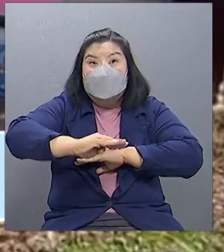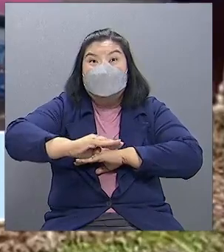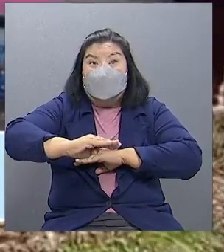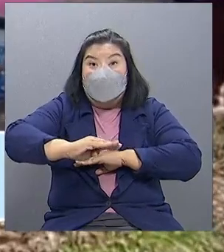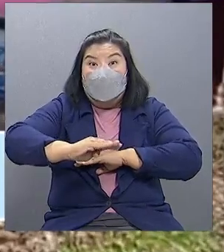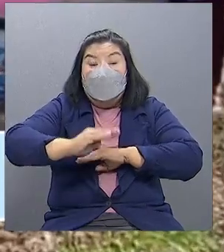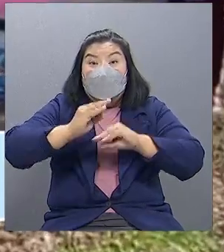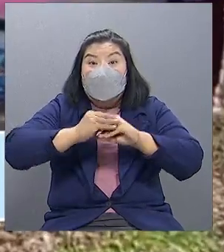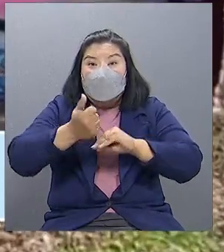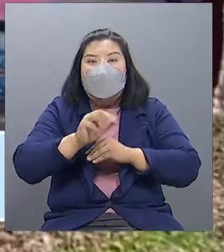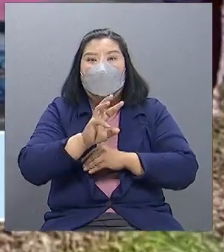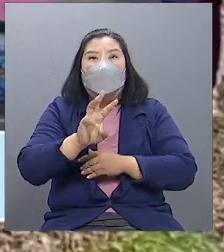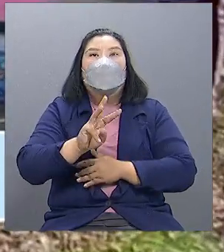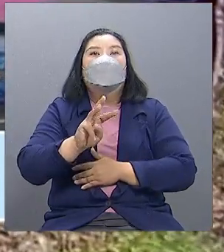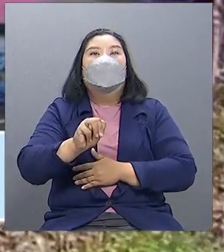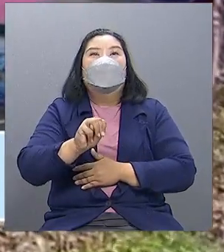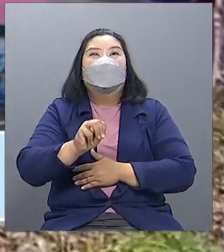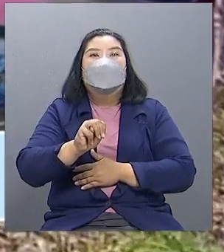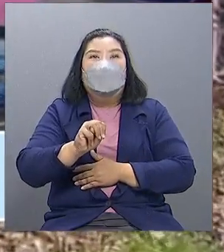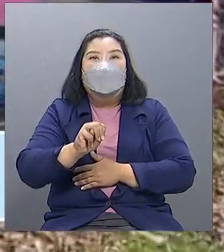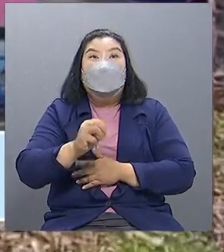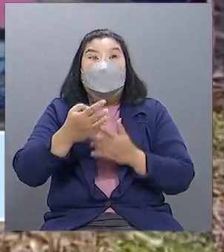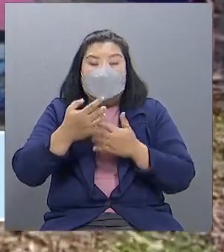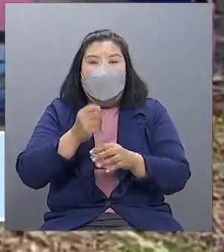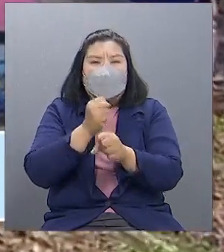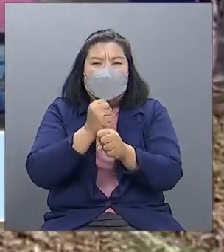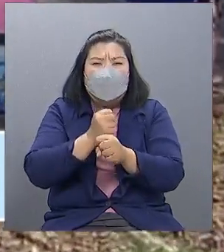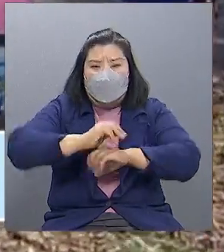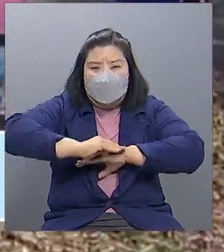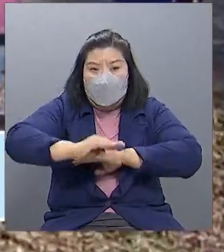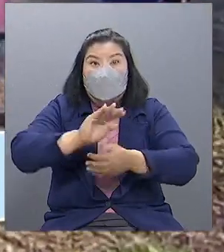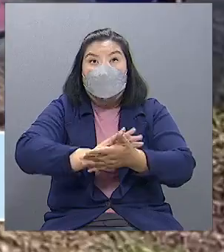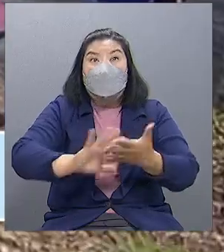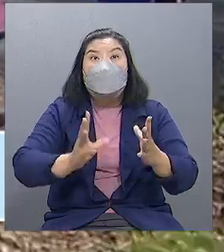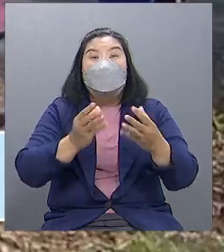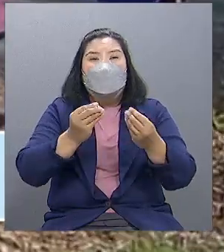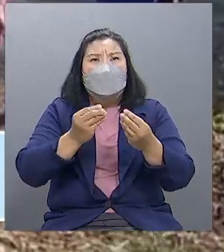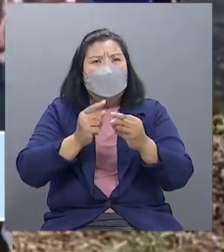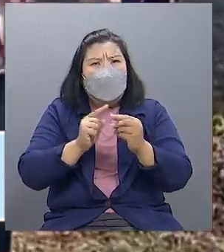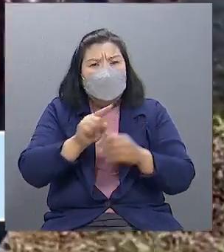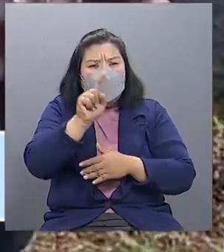็เป็ทางไหมก็จริแต่พอสิ้นสุด 600 เมตร กลบกลายเป็นว่โรห daddy